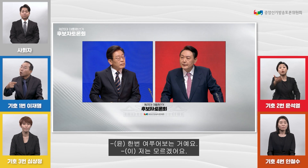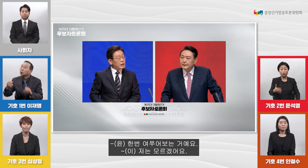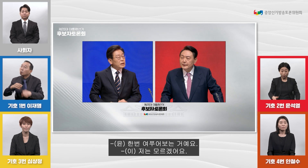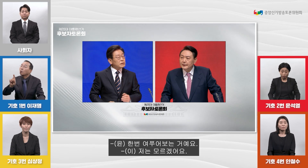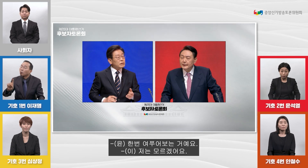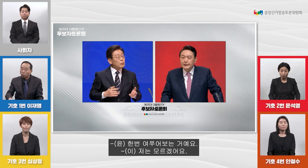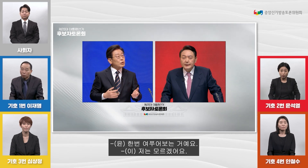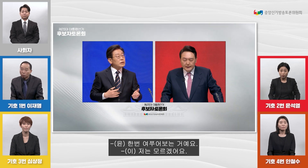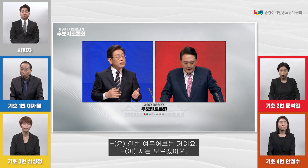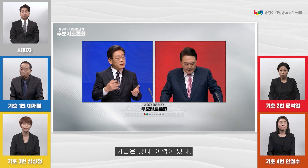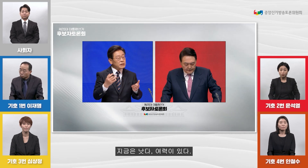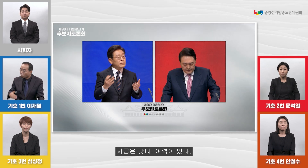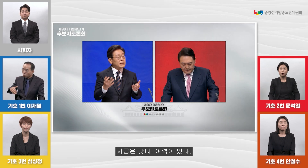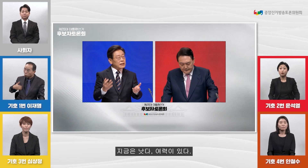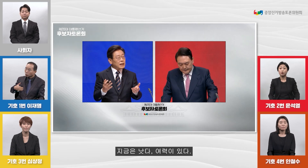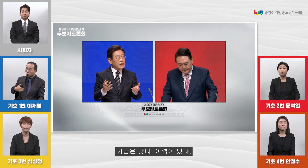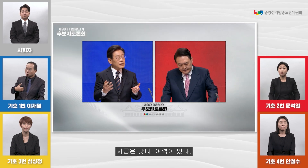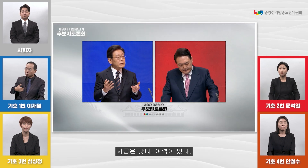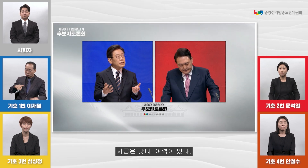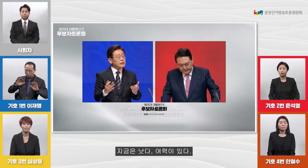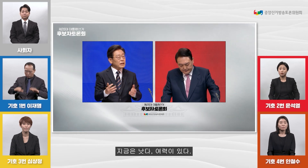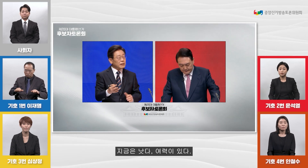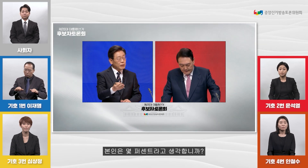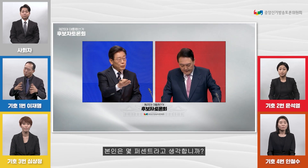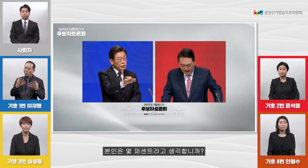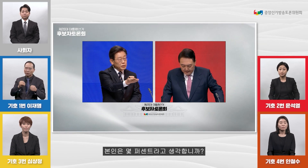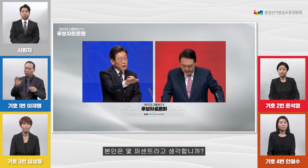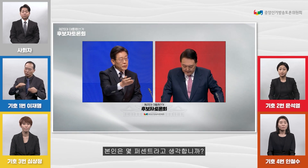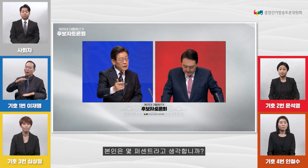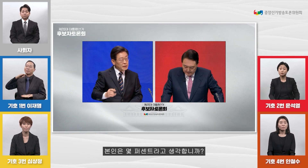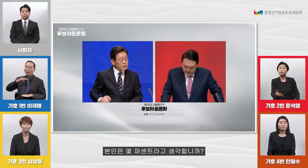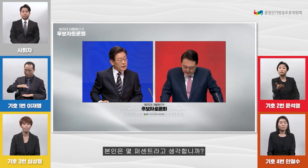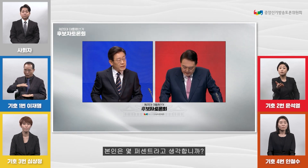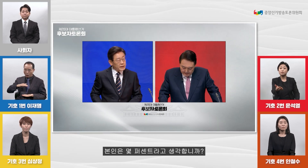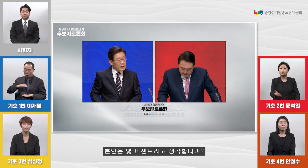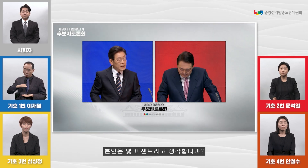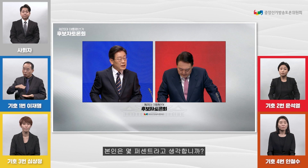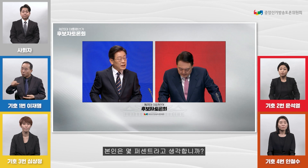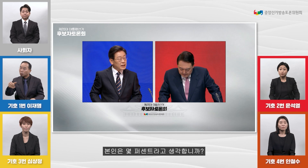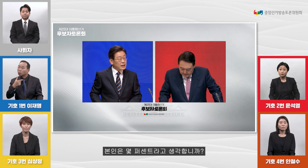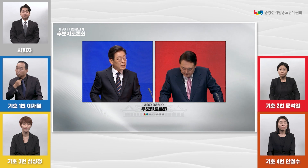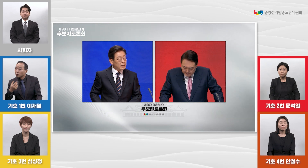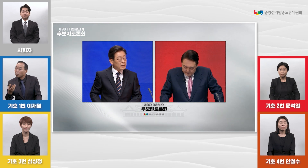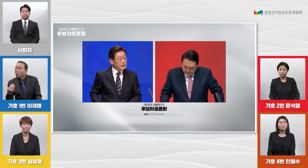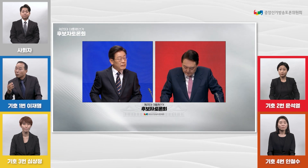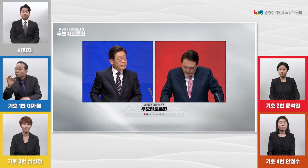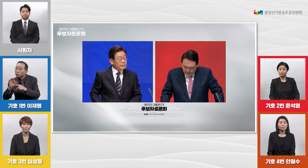여쭤보는 거예요. 아니 저는 모르겠어요. 지금은 낮다, 여력이 있다. 본인은 몇 퍼센트라고 생각합니까?